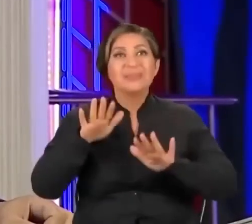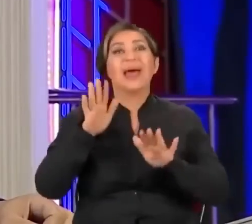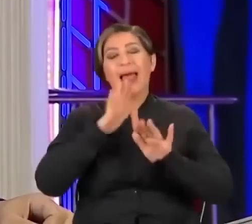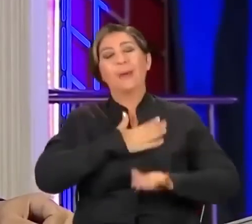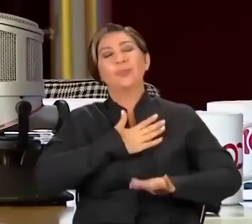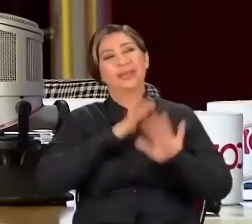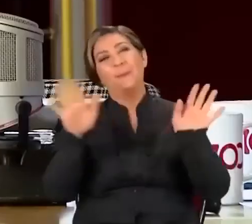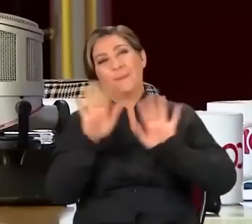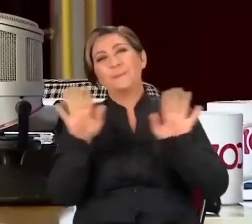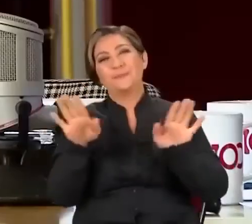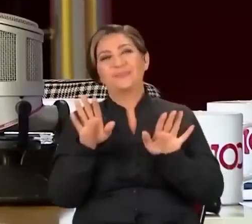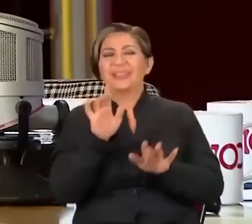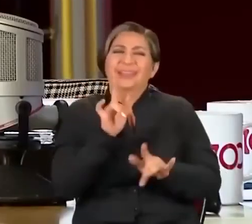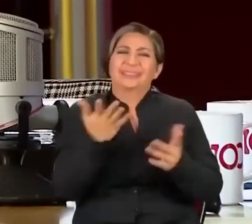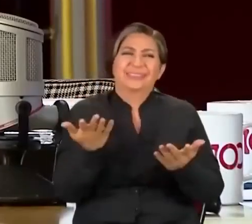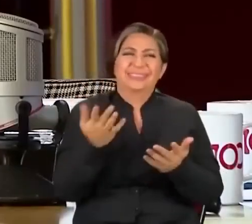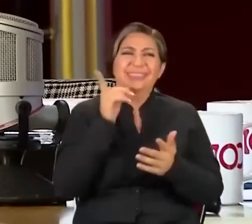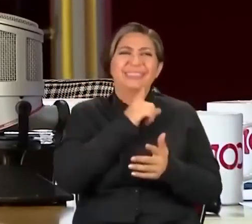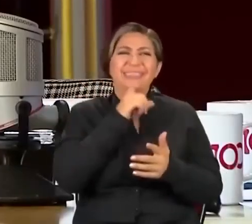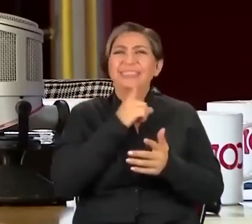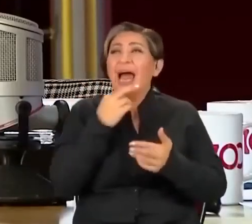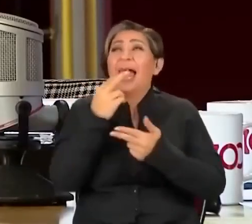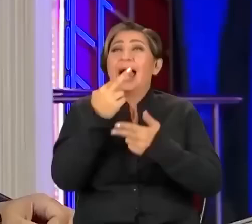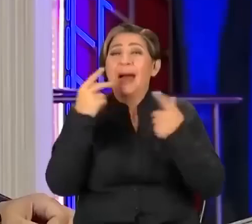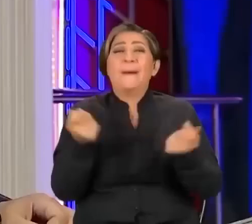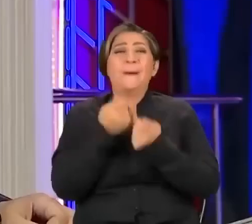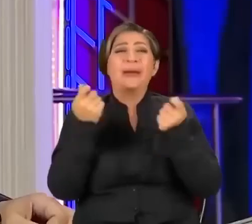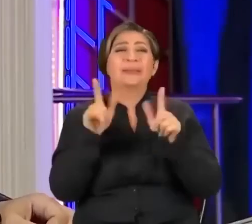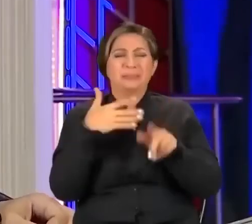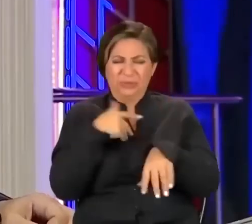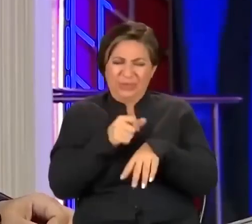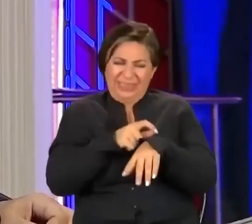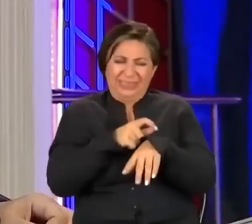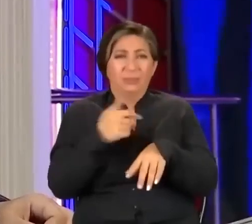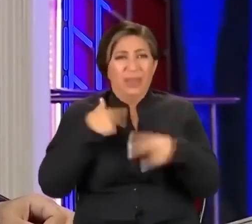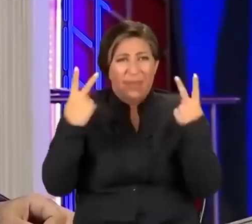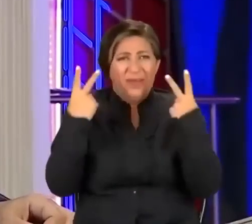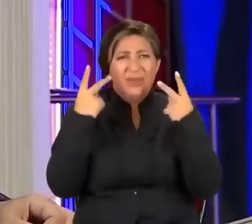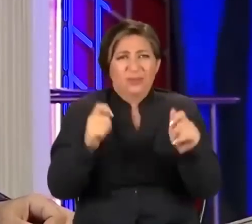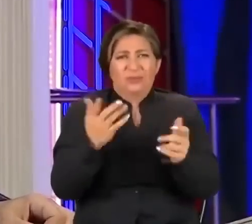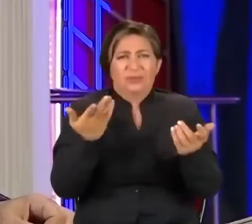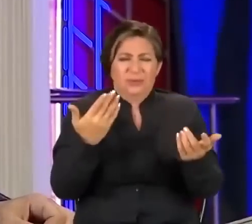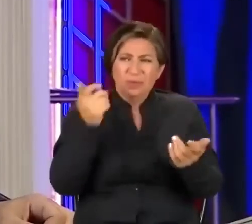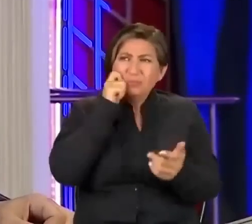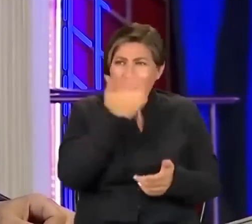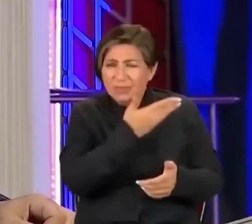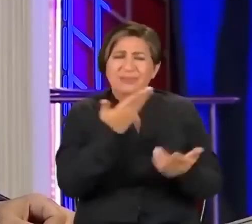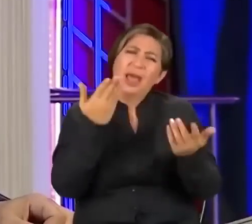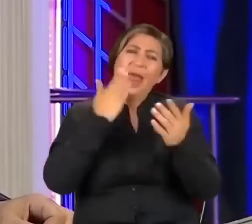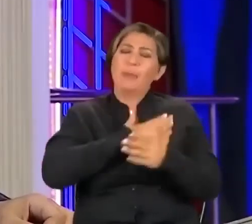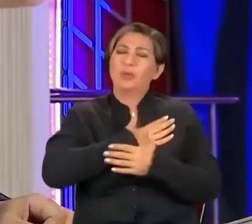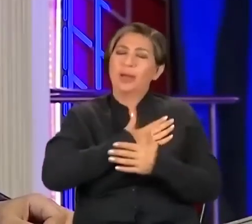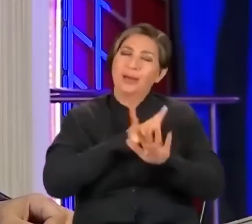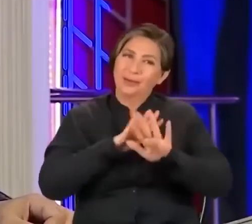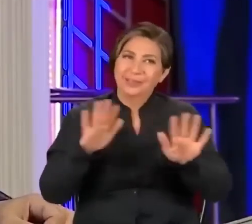tamam. Gereksiz böyle İngilizce paralamaya falan gerek yok. Ben de çok sinir olurum. Bana mı hava atıyorsun İngilizce? You Müslüman,